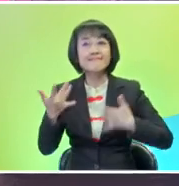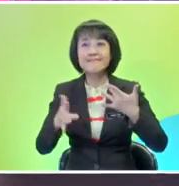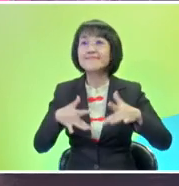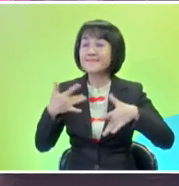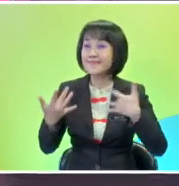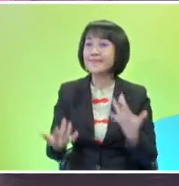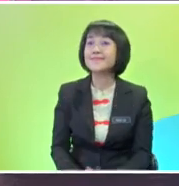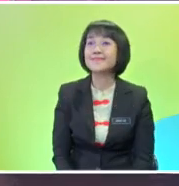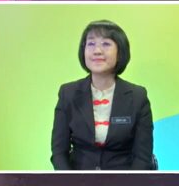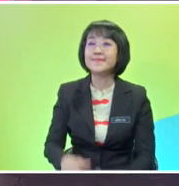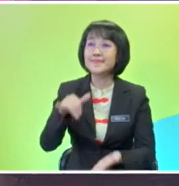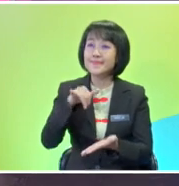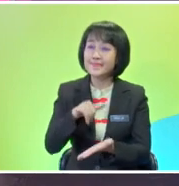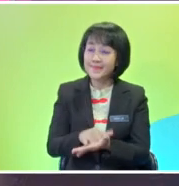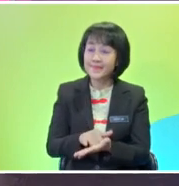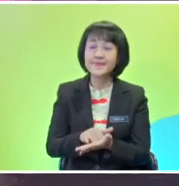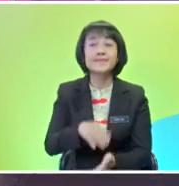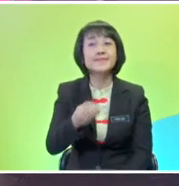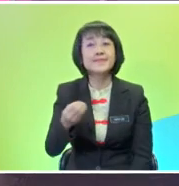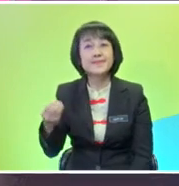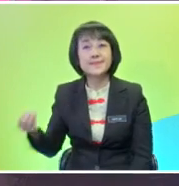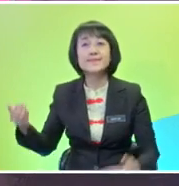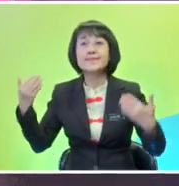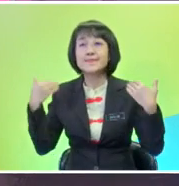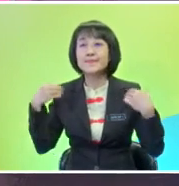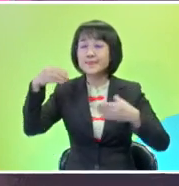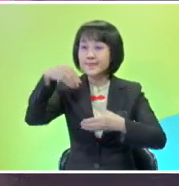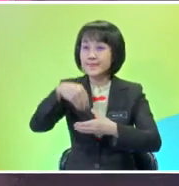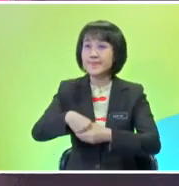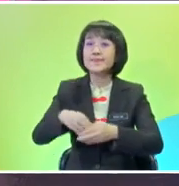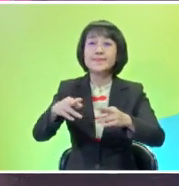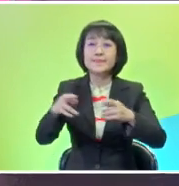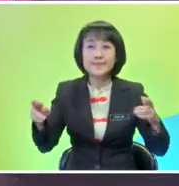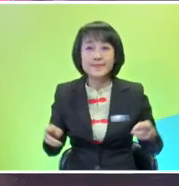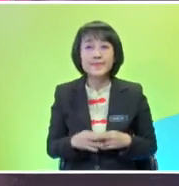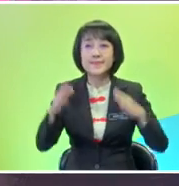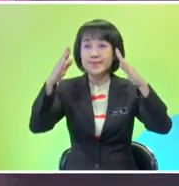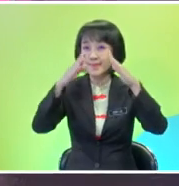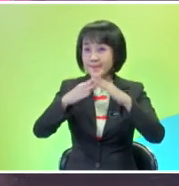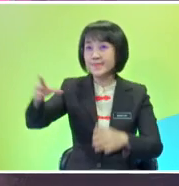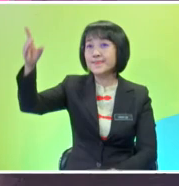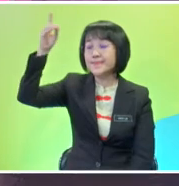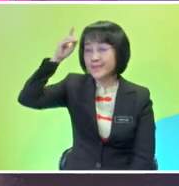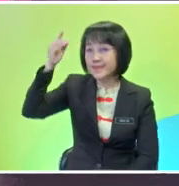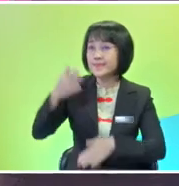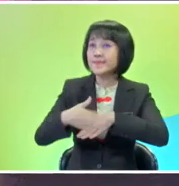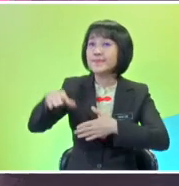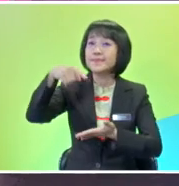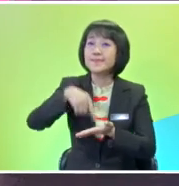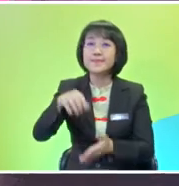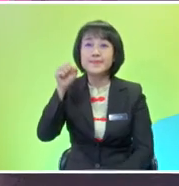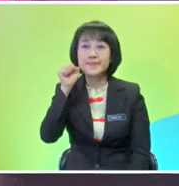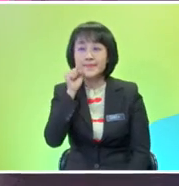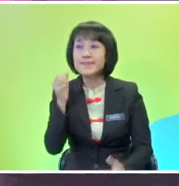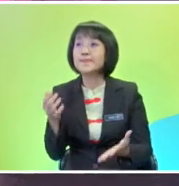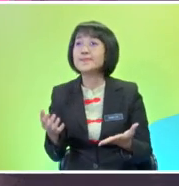jadi itu ialah antara objek-objek yang ada di dalam ruang rumah denish selepas ini Mira nak bawa Cikgu